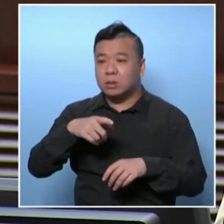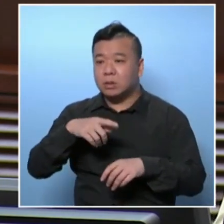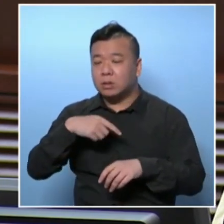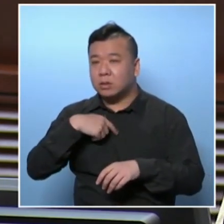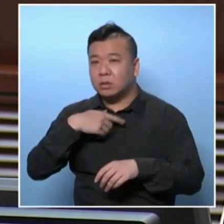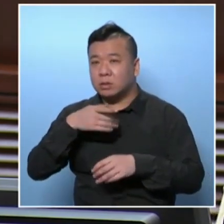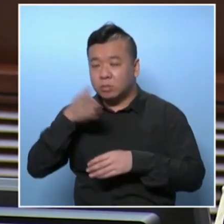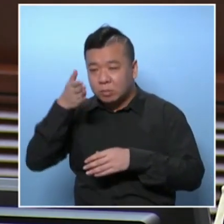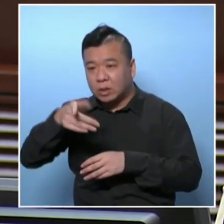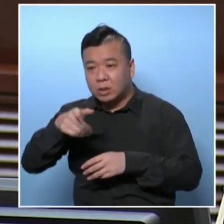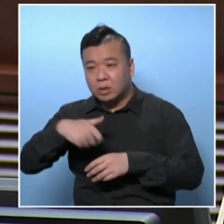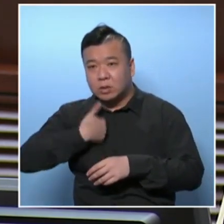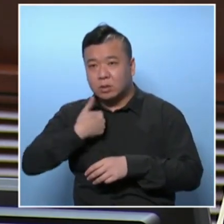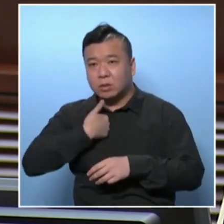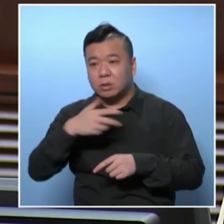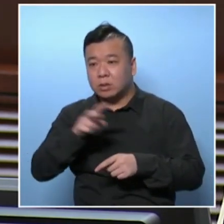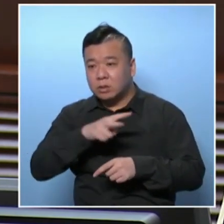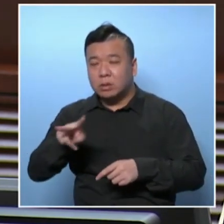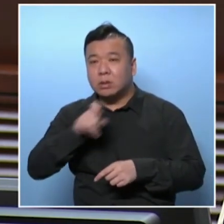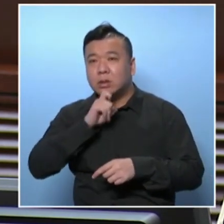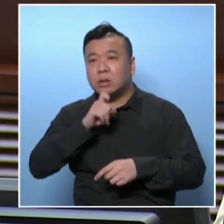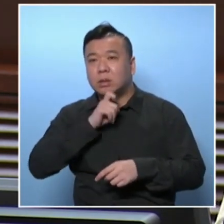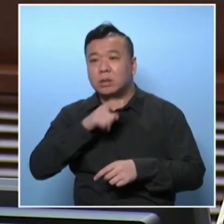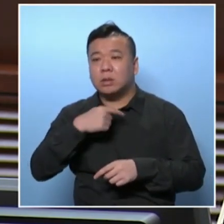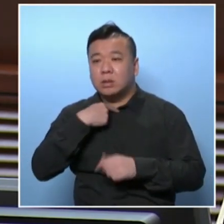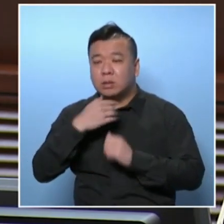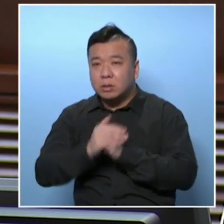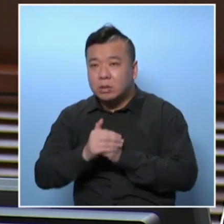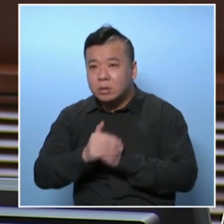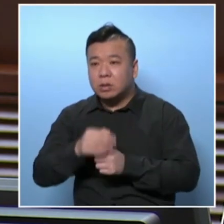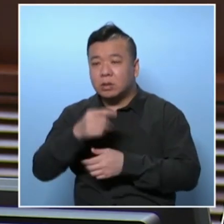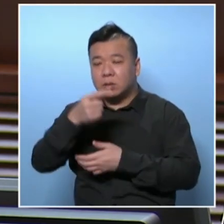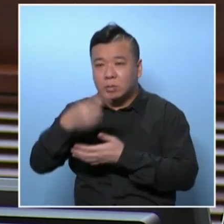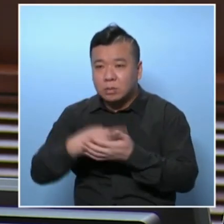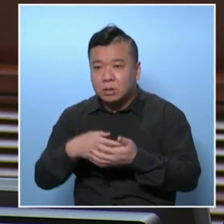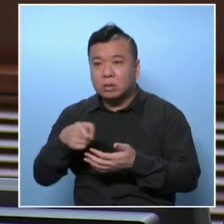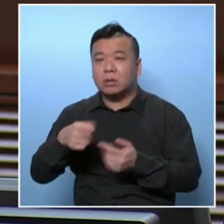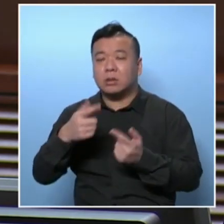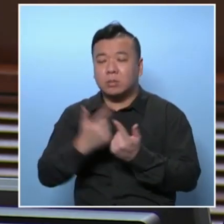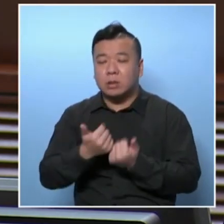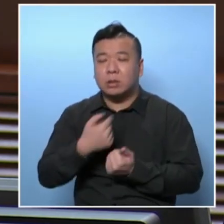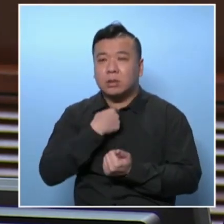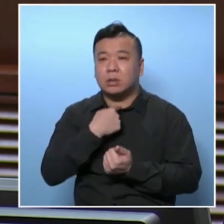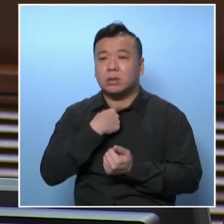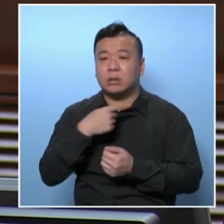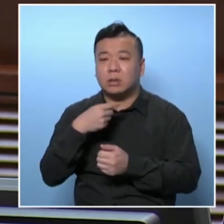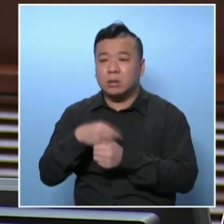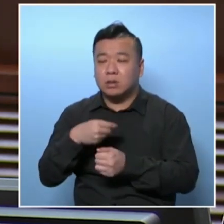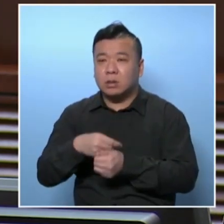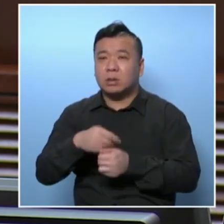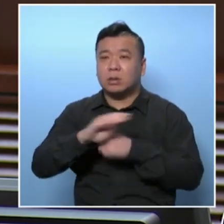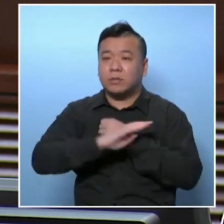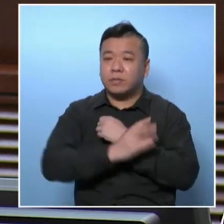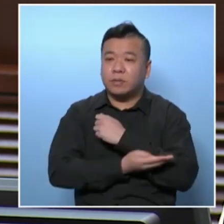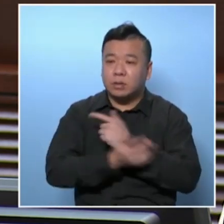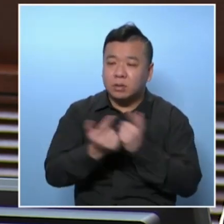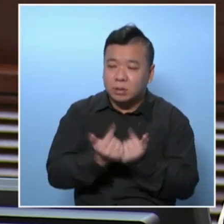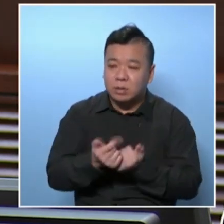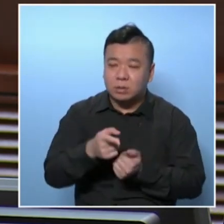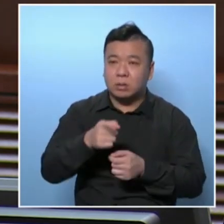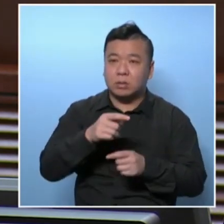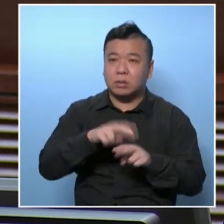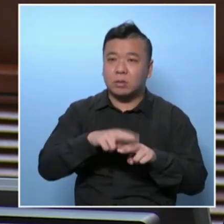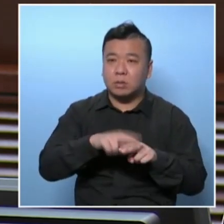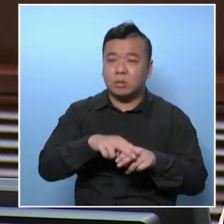都一樣要有咁樣嘅要求，有咁樣嘅標準，有咁樣嘅準則。老師嘅德育、守法意識、同理心、對國家